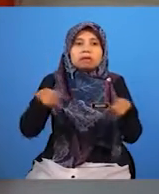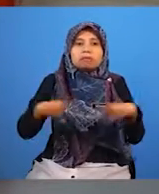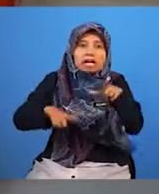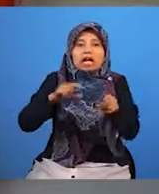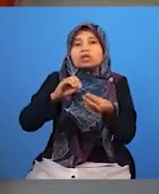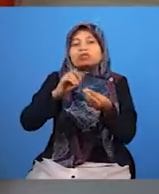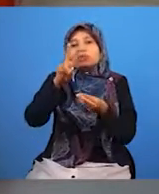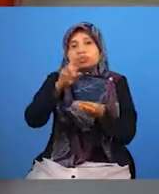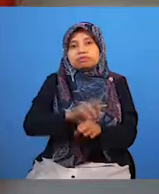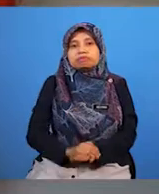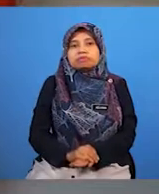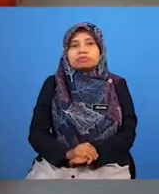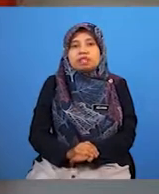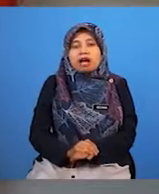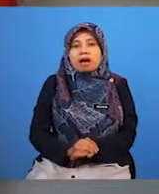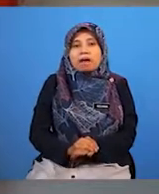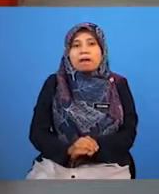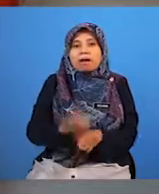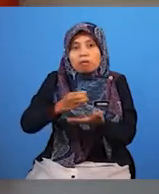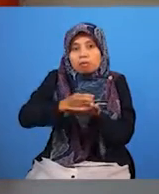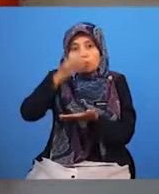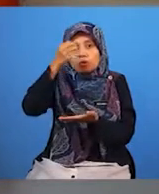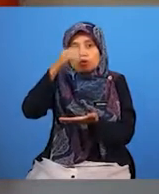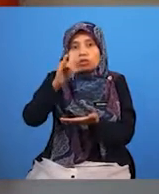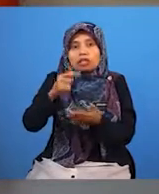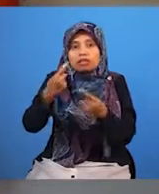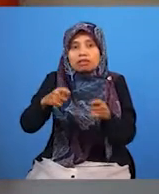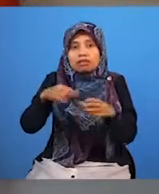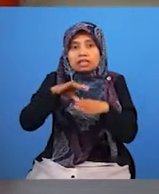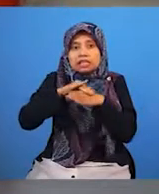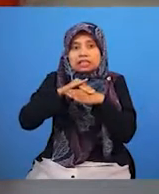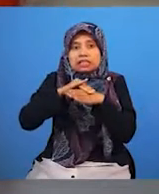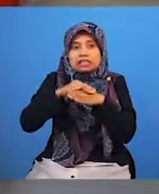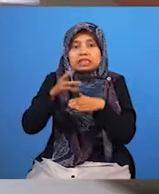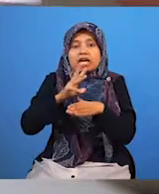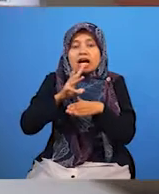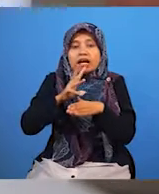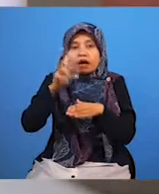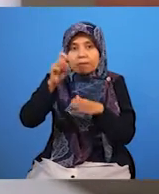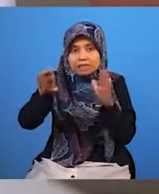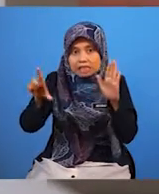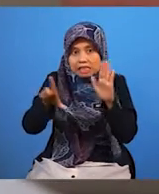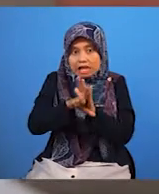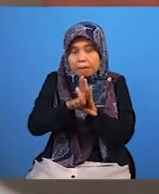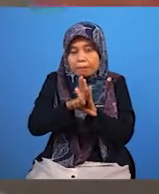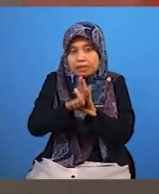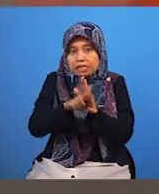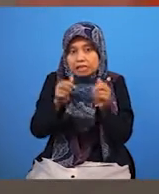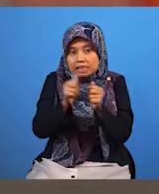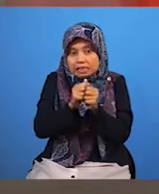langkah yang ketiga. Botol sampel yang telah diisi dengan air sampel perlulah dilabelkan